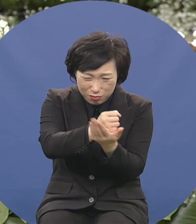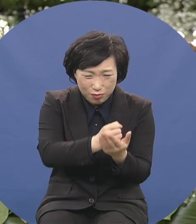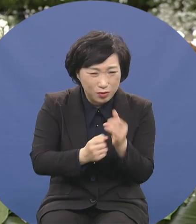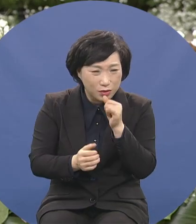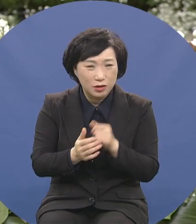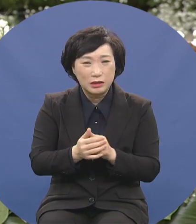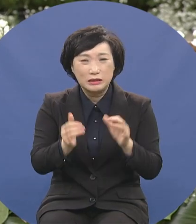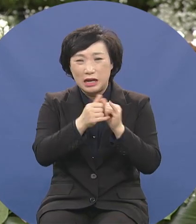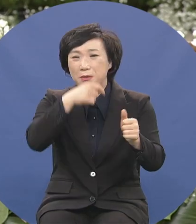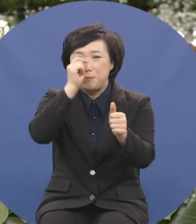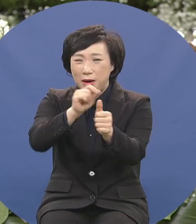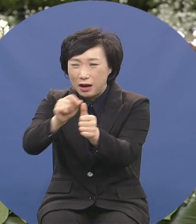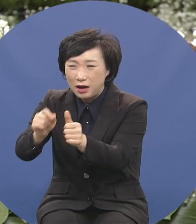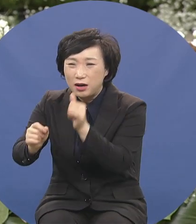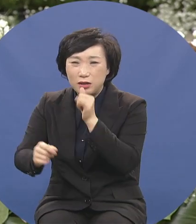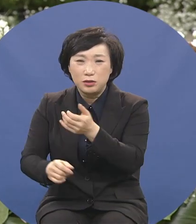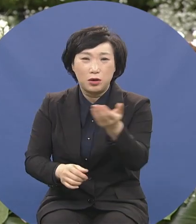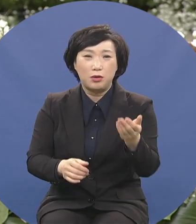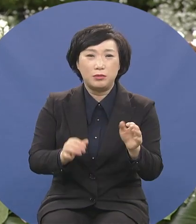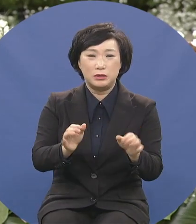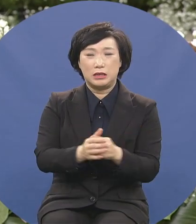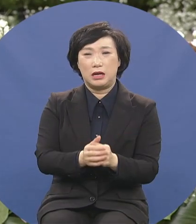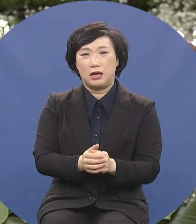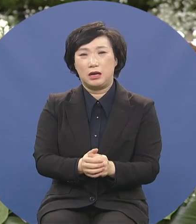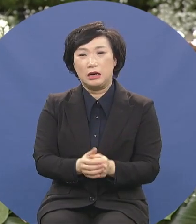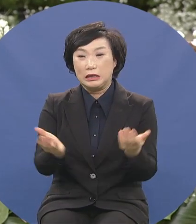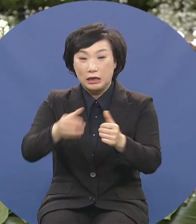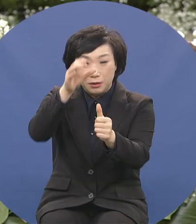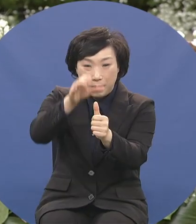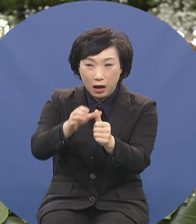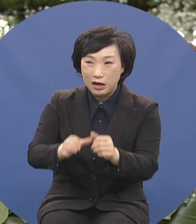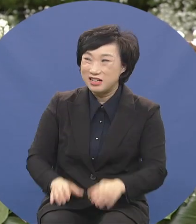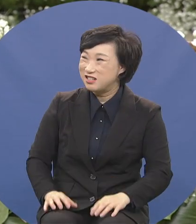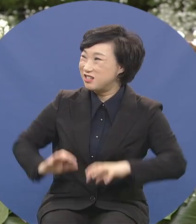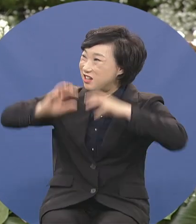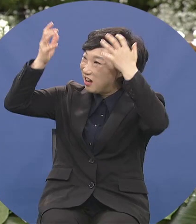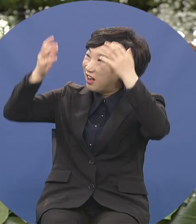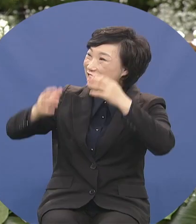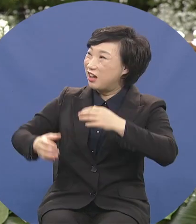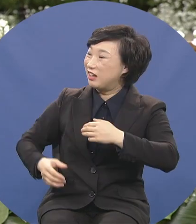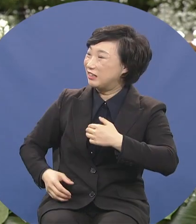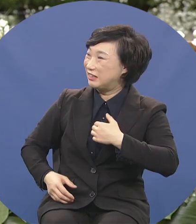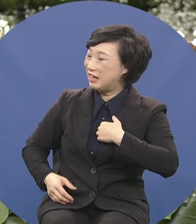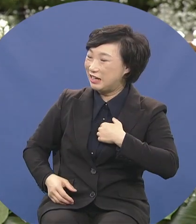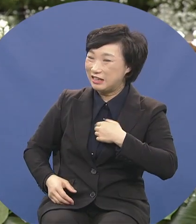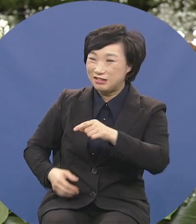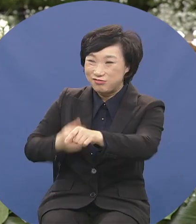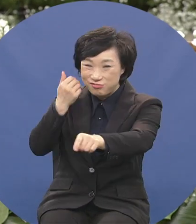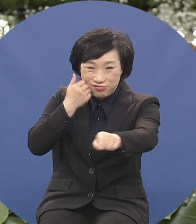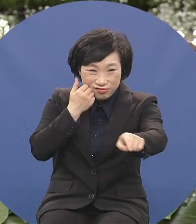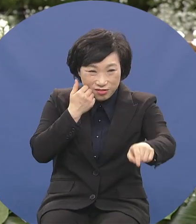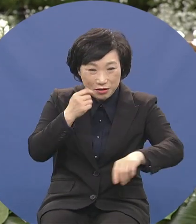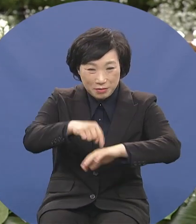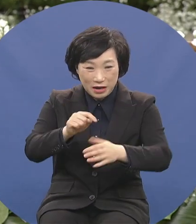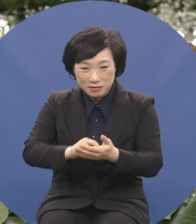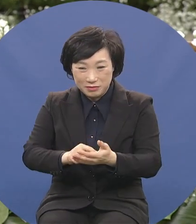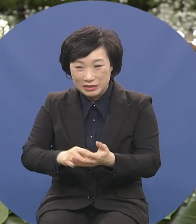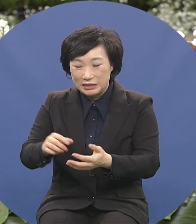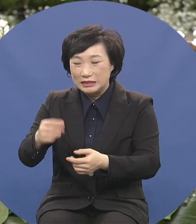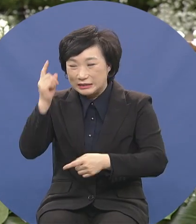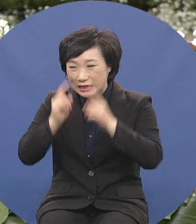사람 상처 주고 일 맡기니 속아지 부려서 옆에 사람들 마음 상하게